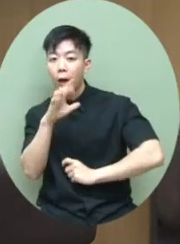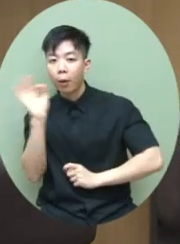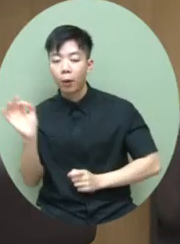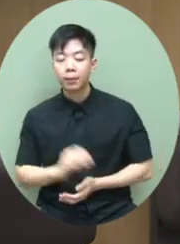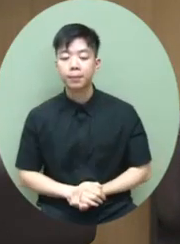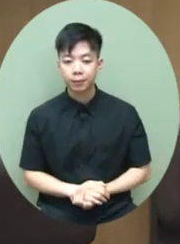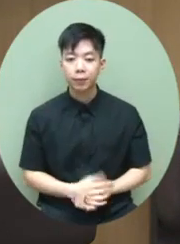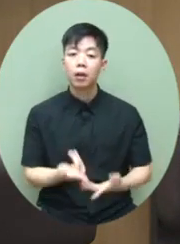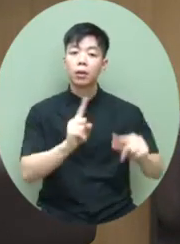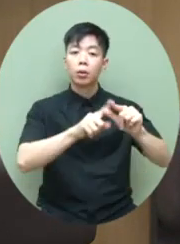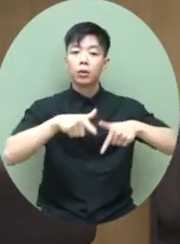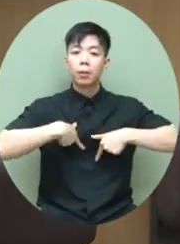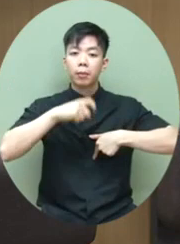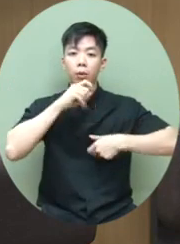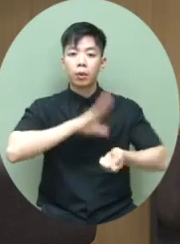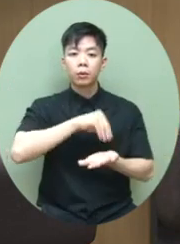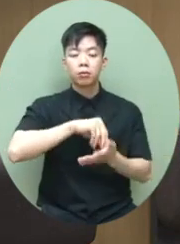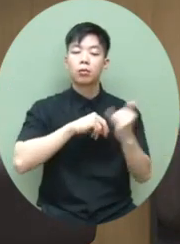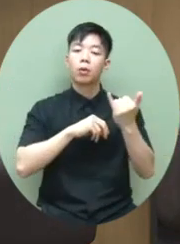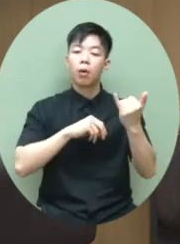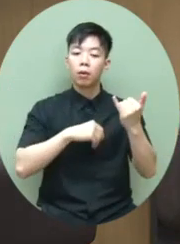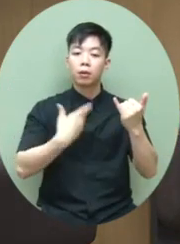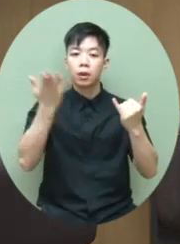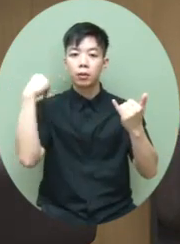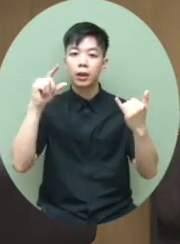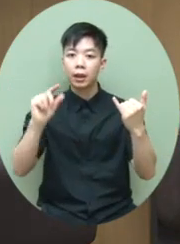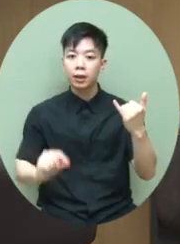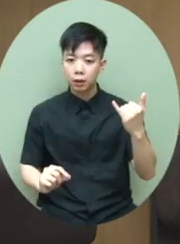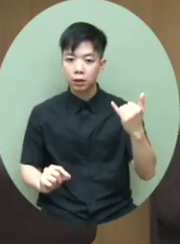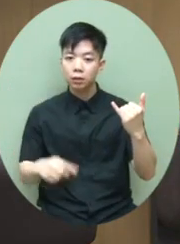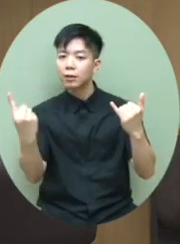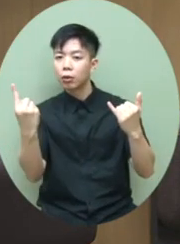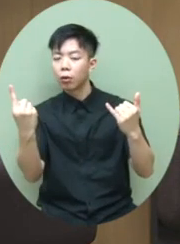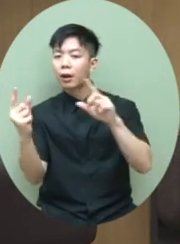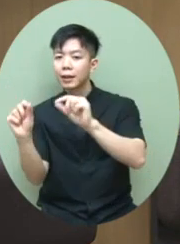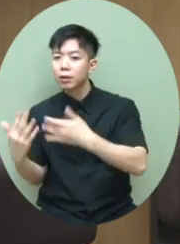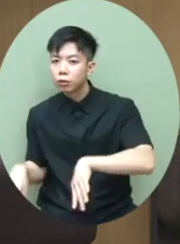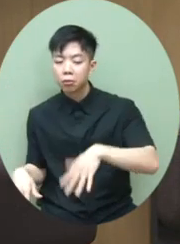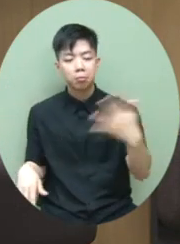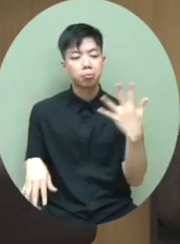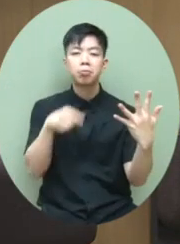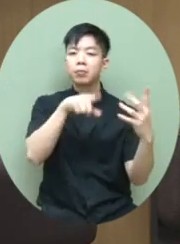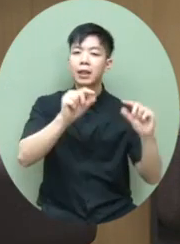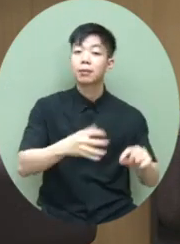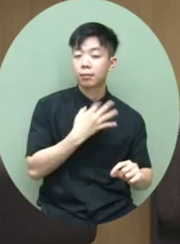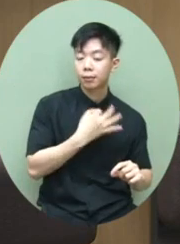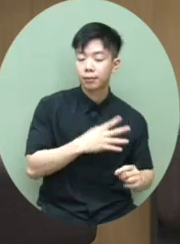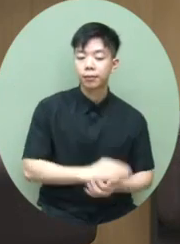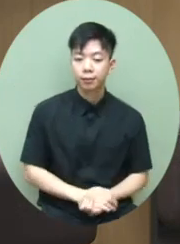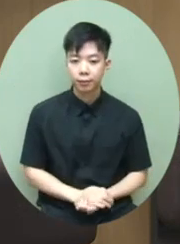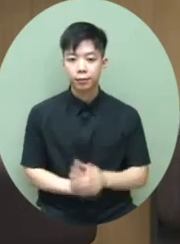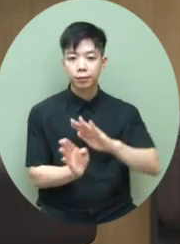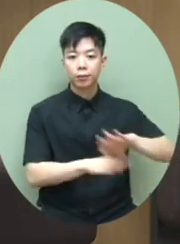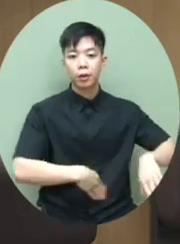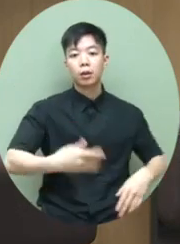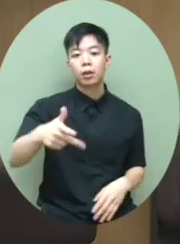嗰個日間中心入面應該有六宗個案，咁除咗頭先講明院友之外，其餘嗰五宗係乜嘢咧？另外就係之前觀塘上真